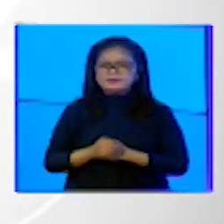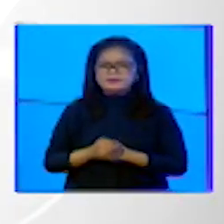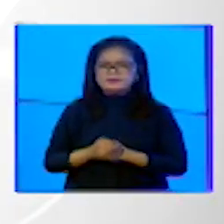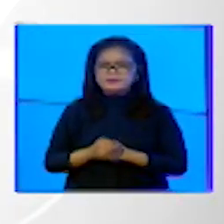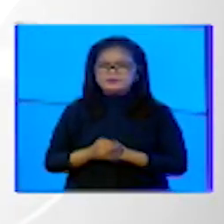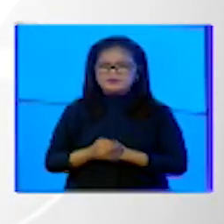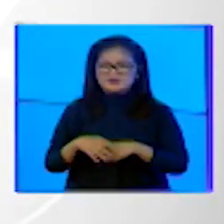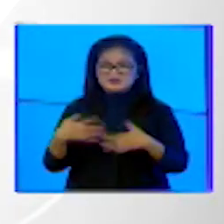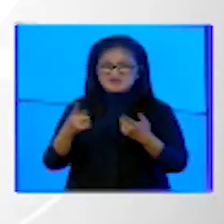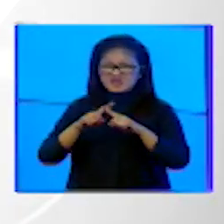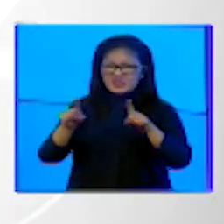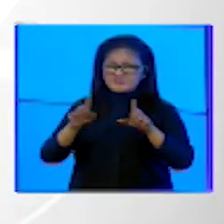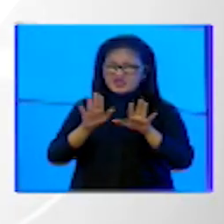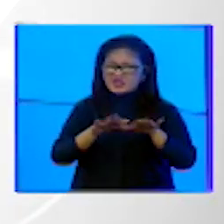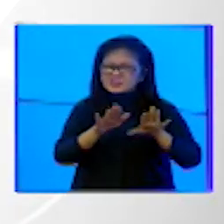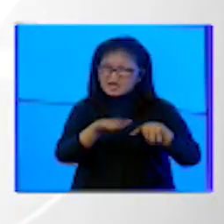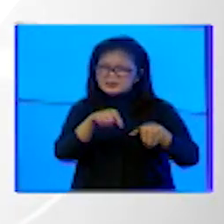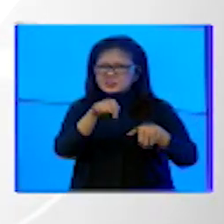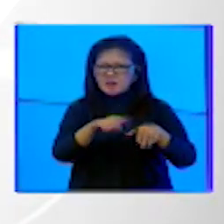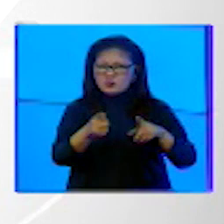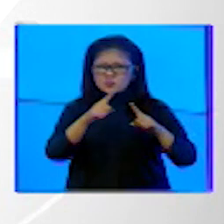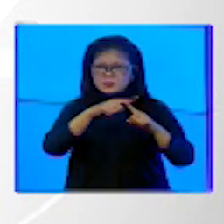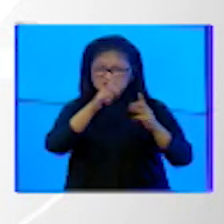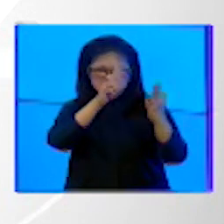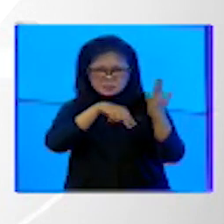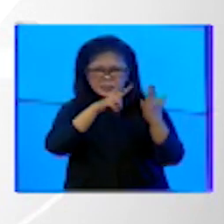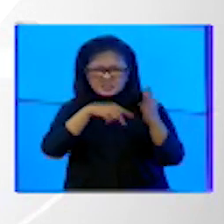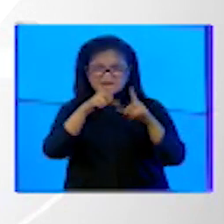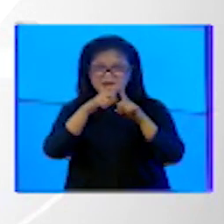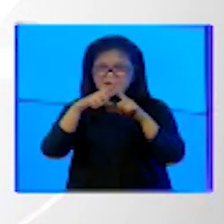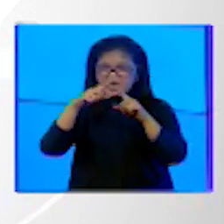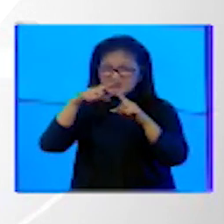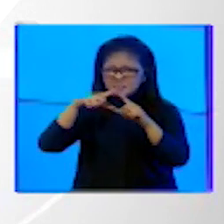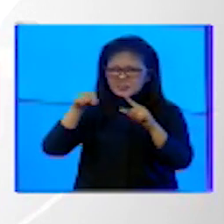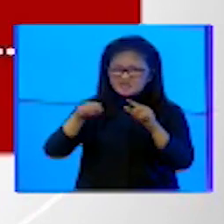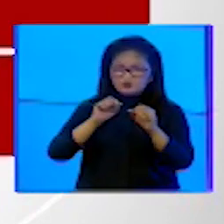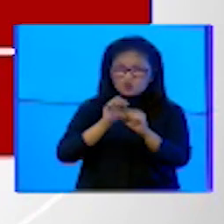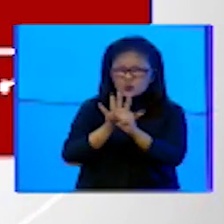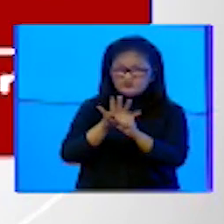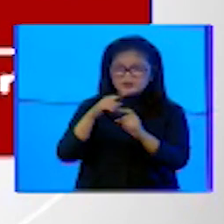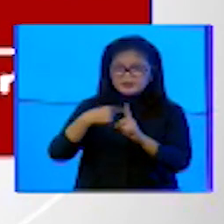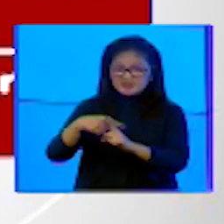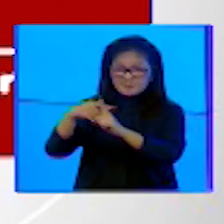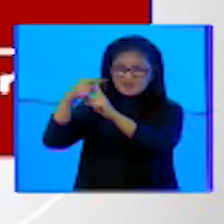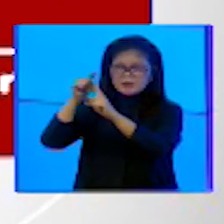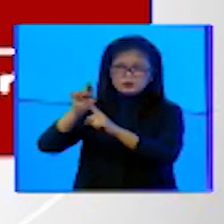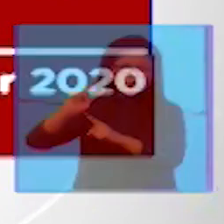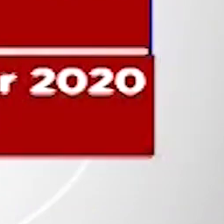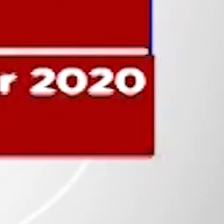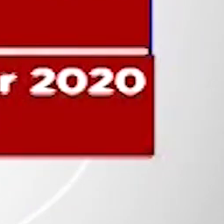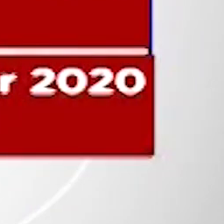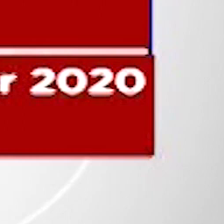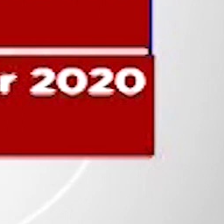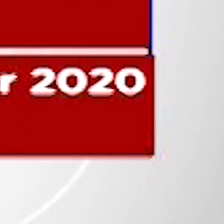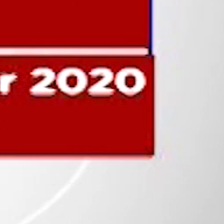Namun perlu diwaspadai, data Satgas Penanganan COVID-19 terdapat lonjakan kasus COVID-19 yang terjadi saat Lebaran Idul Fitri terhitung